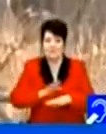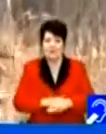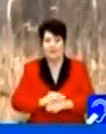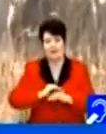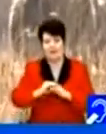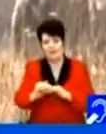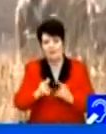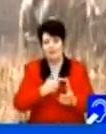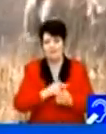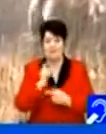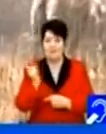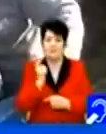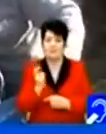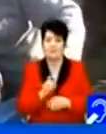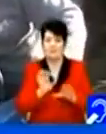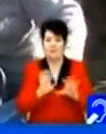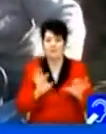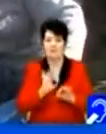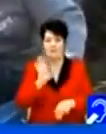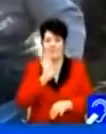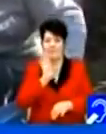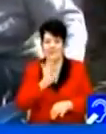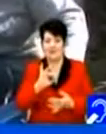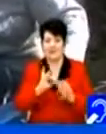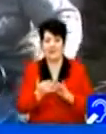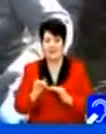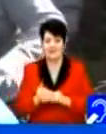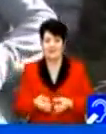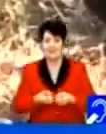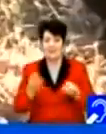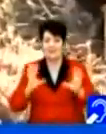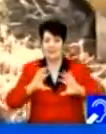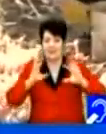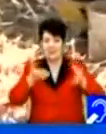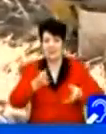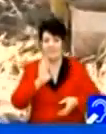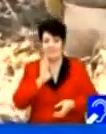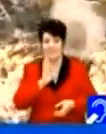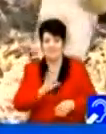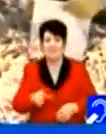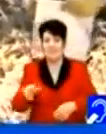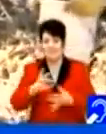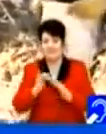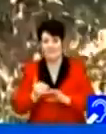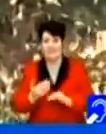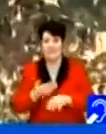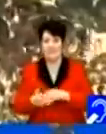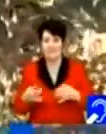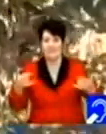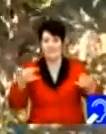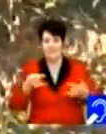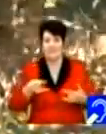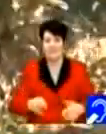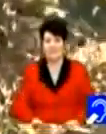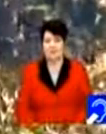în gospodărie. Un reportaj despre femeile de la sate în Ziua Mondială a Femeilor din Mediul Rural, mai târziu în